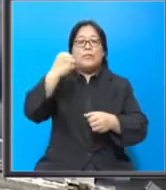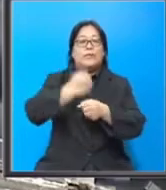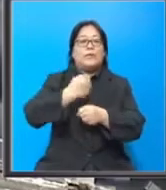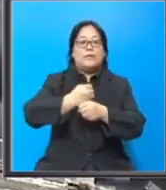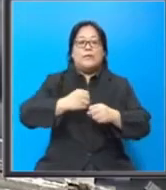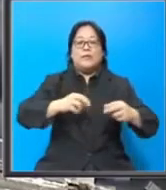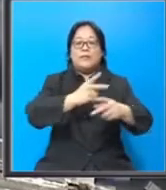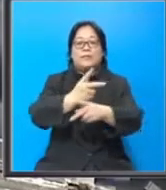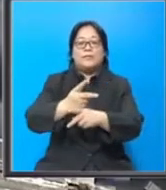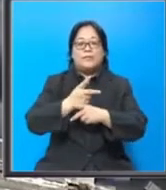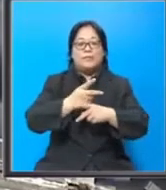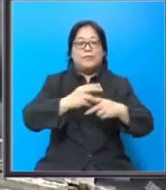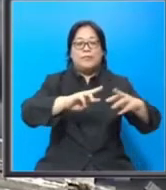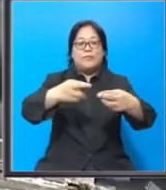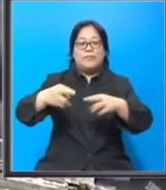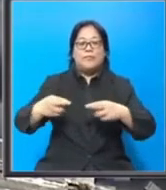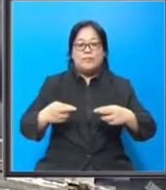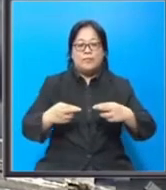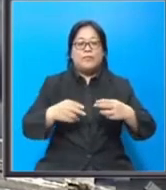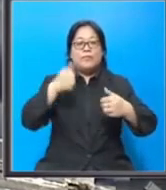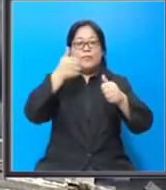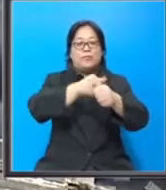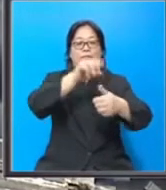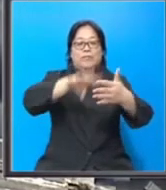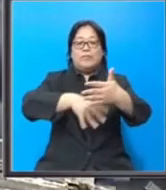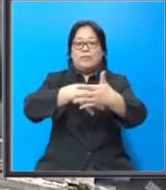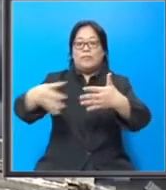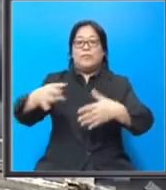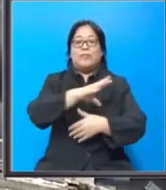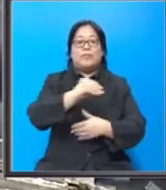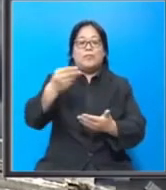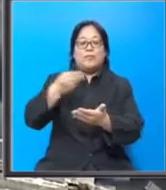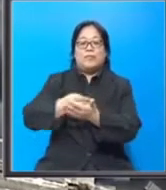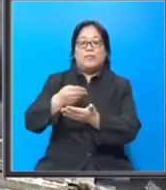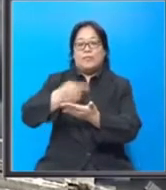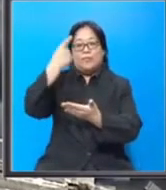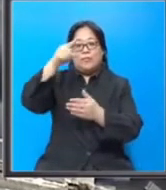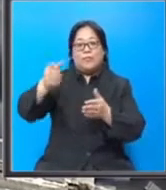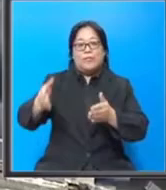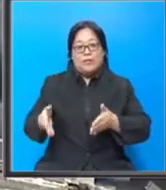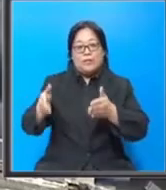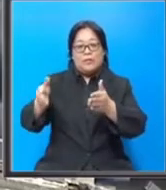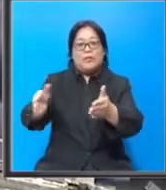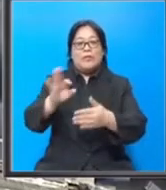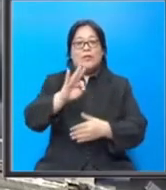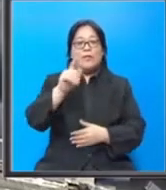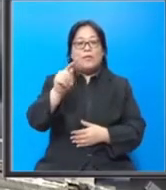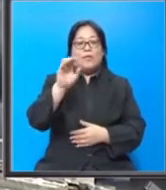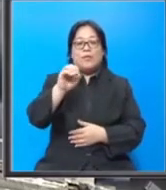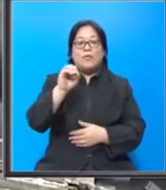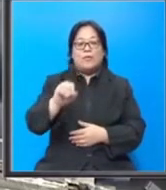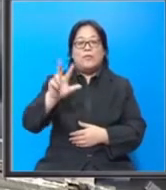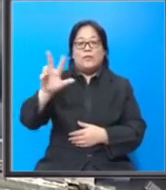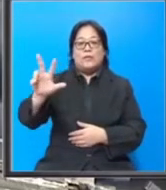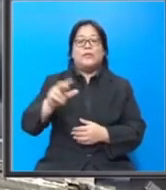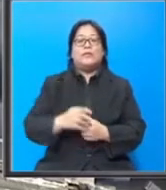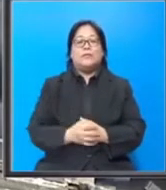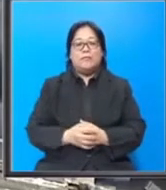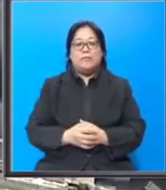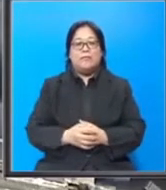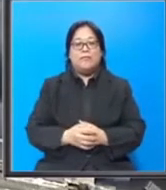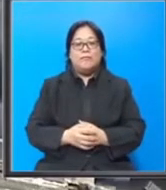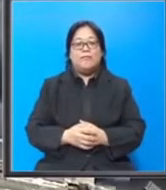kejap penyelenggaraan berkala mereka Club untuk kan bagi laluan f3003